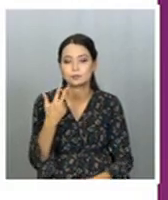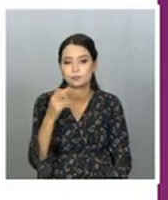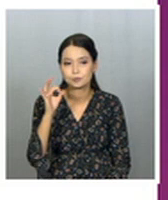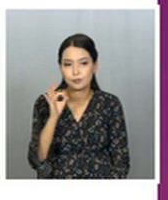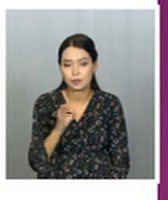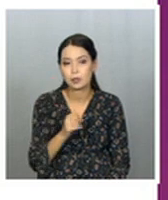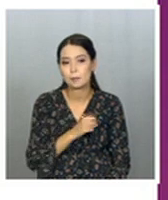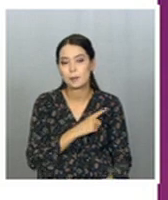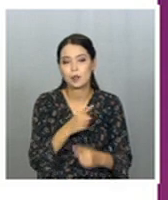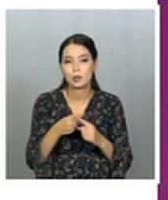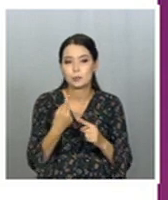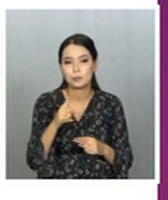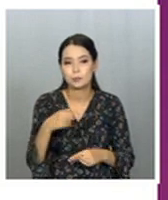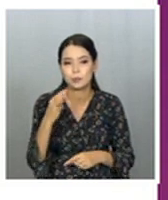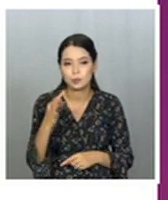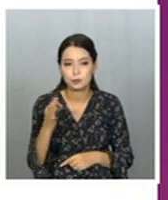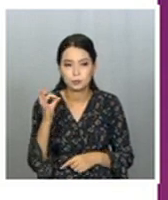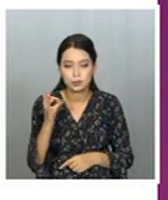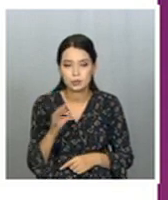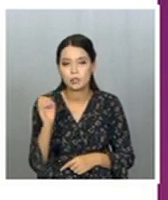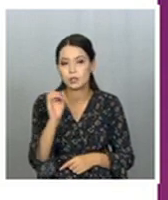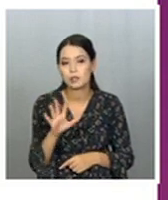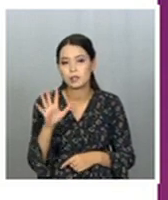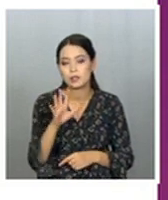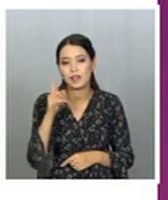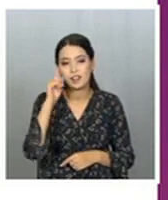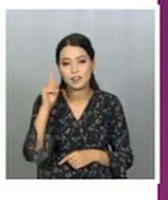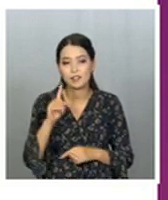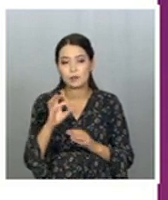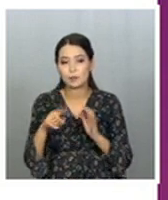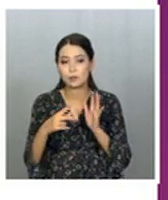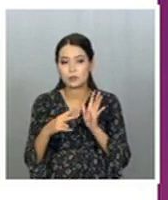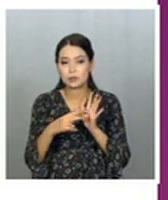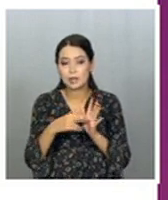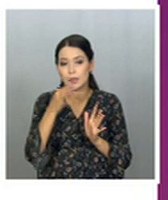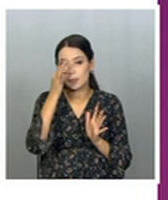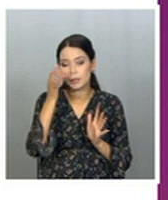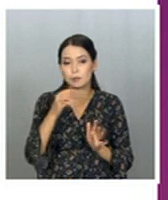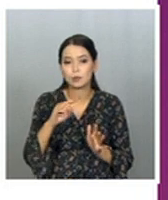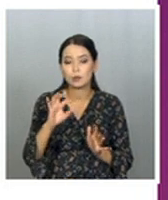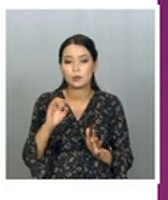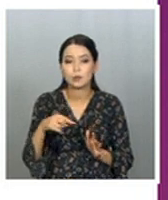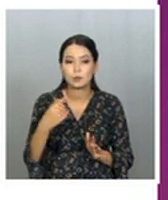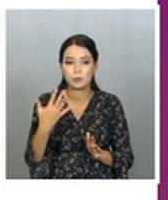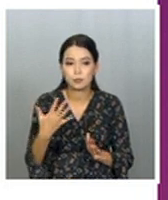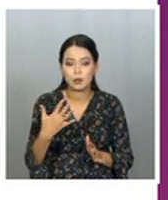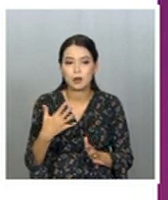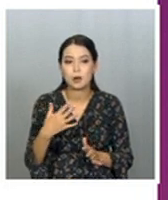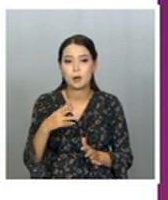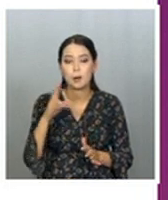4.3%, белорустар 1%, еврейлер 0.8%, немістер 0.5%,